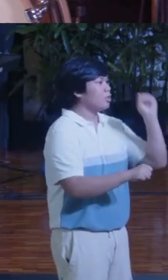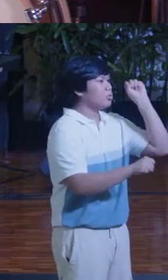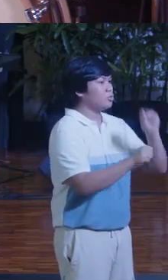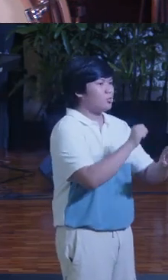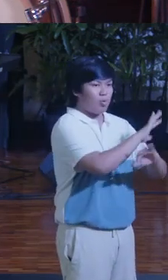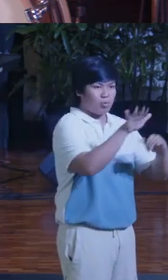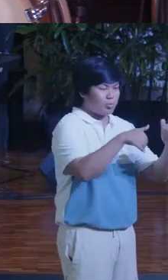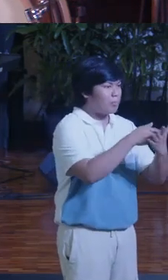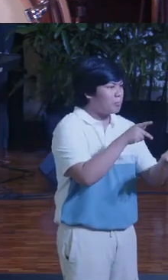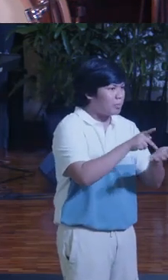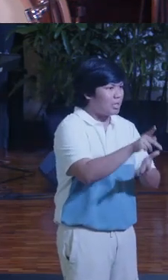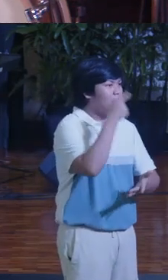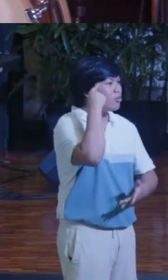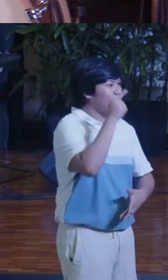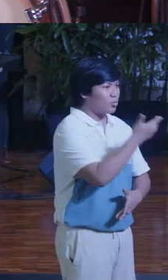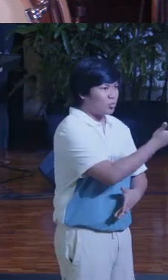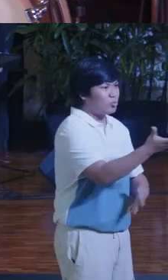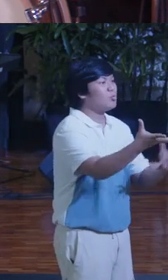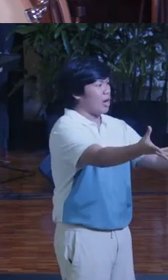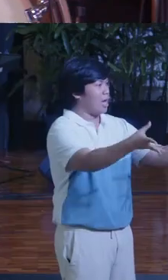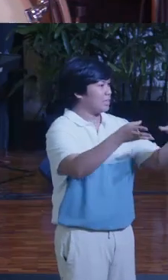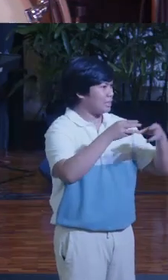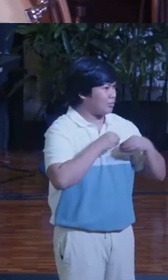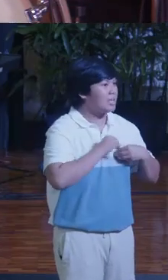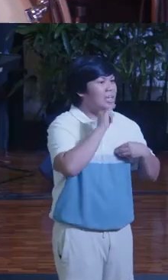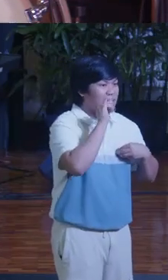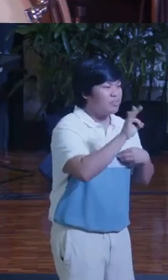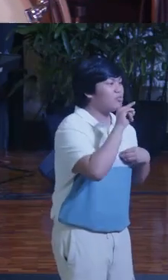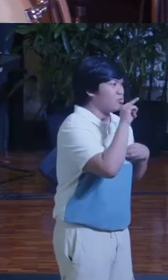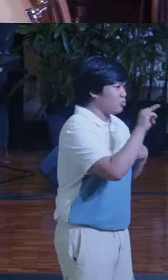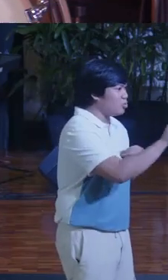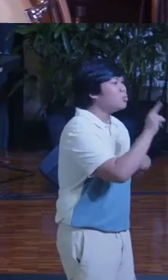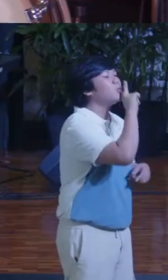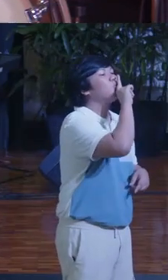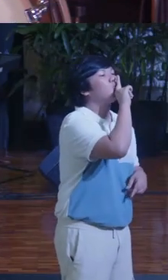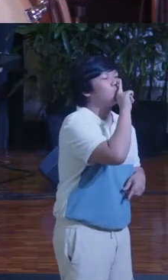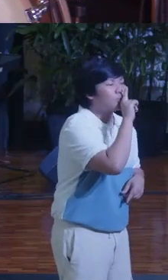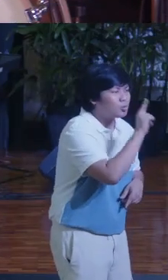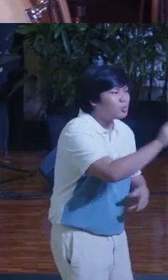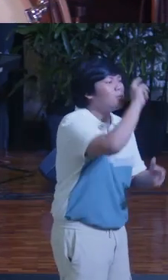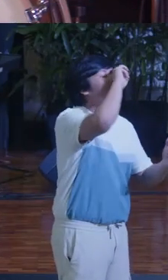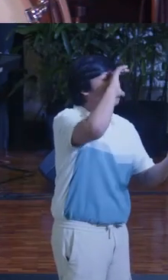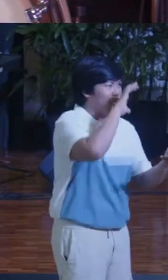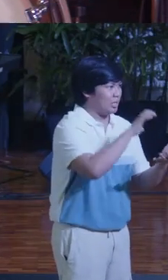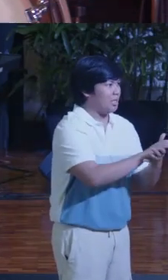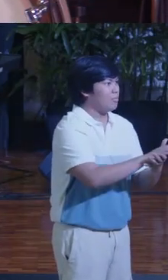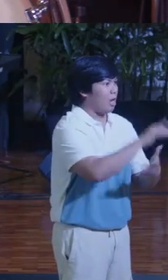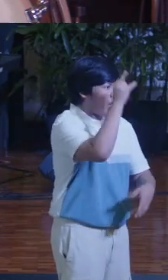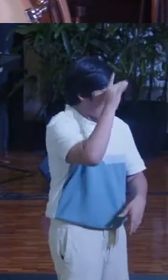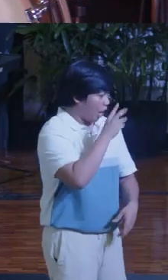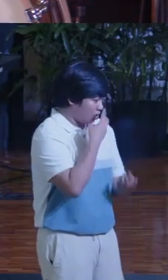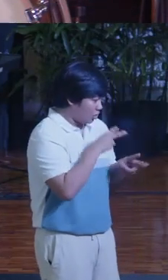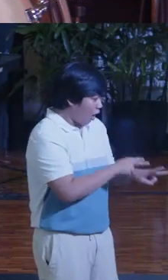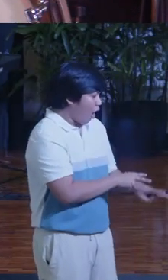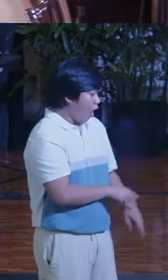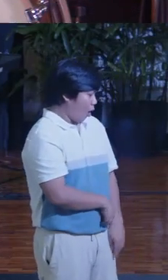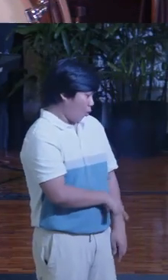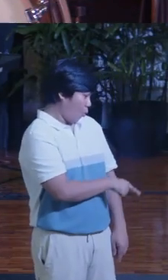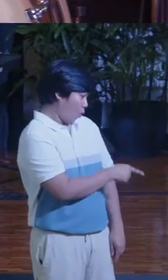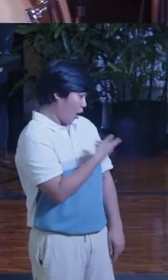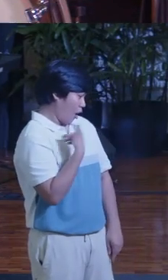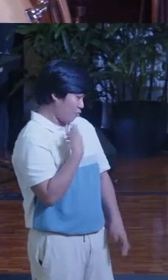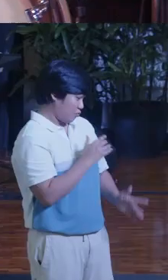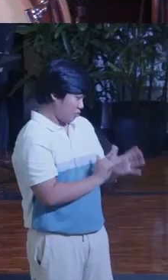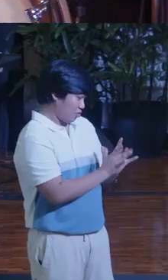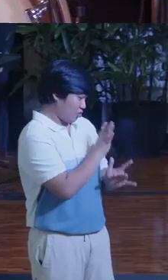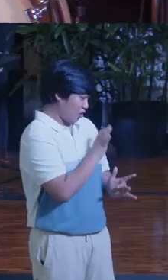ay mapasa inyo. Kung yun ang inyong paniniwalaan, ang pangako ng Diyos,